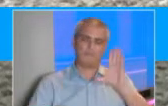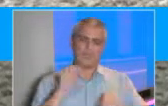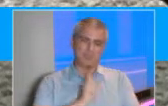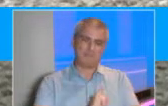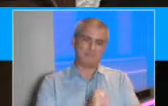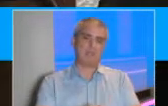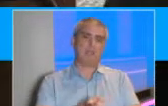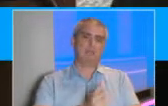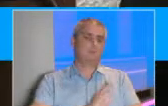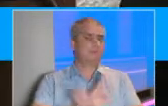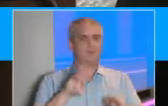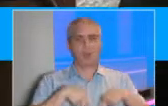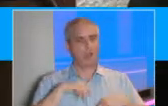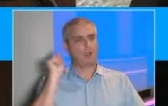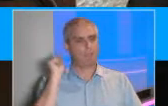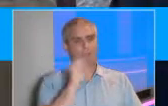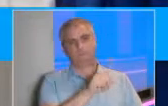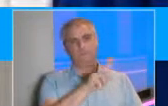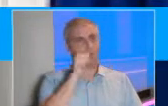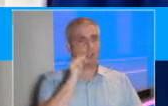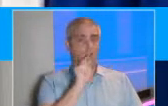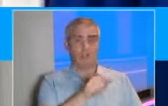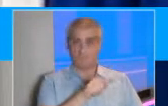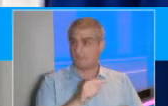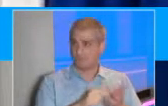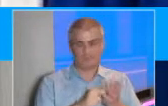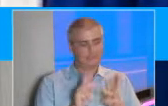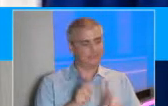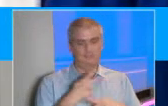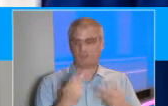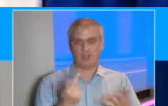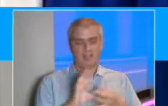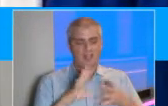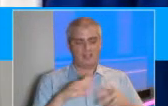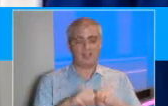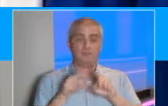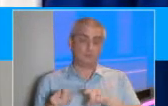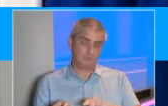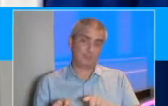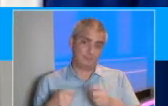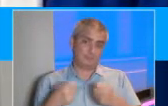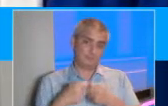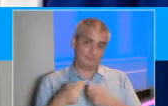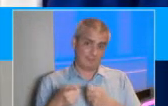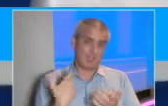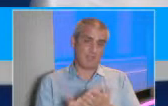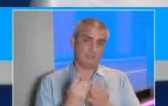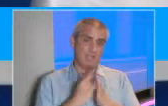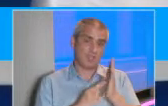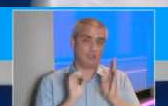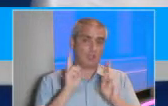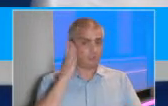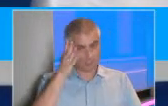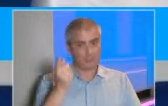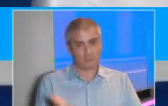מיידי, בכל האחריות תוטל עליהן, ולכן אי אפשר כמובן גם לנתק את המשבר הזה סביב אותה הצעת חוק של יש